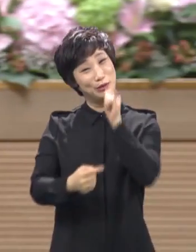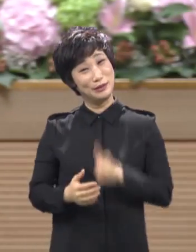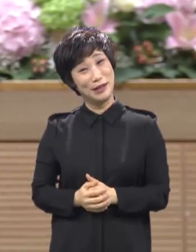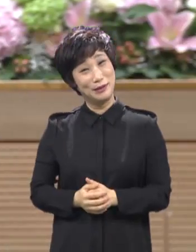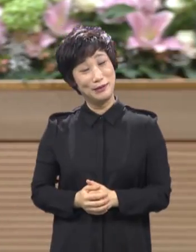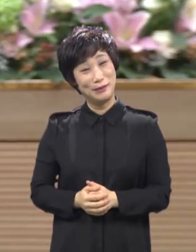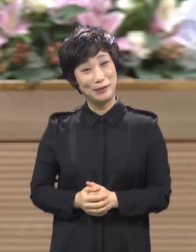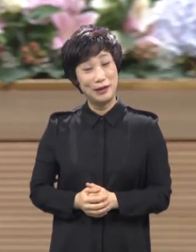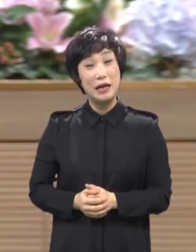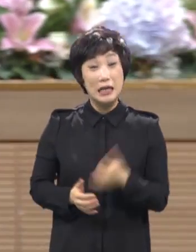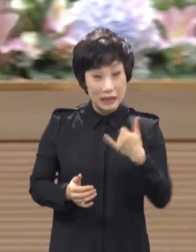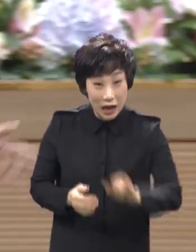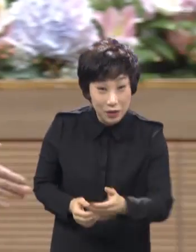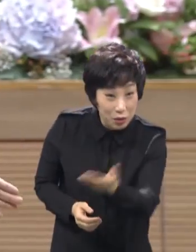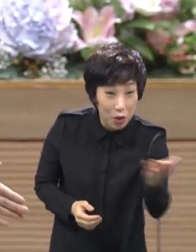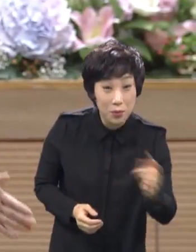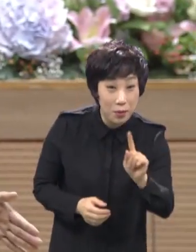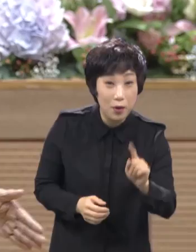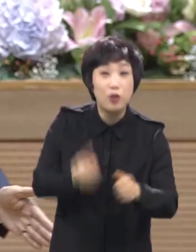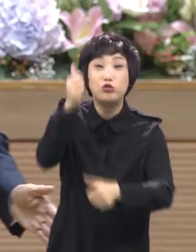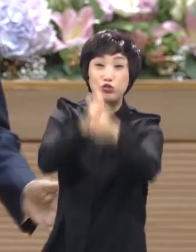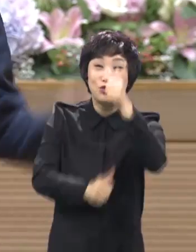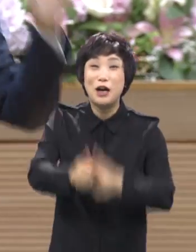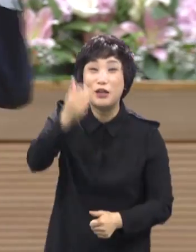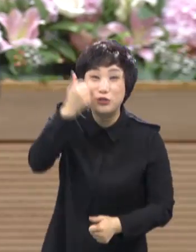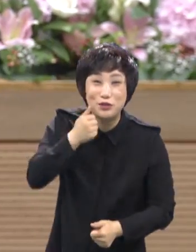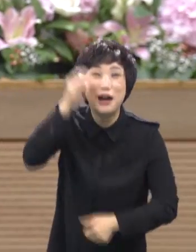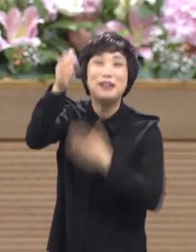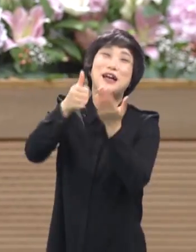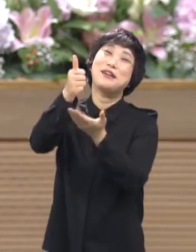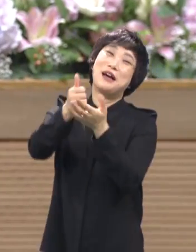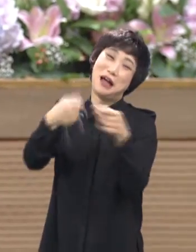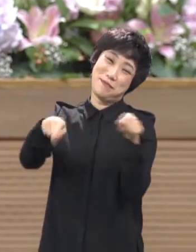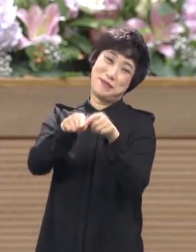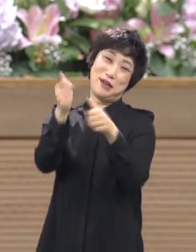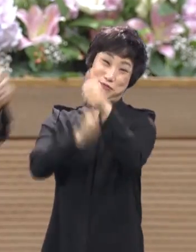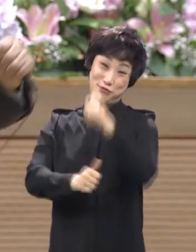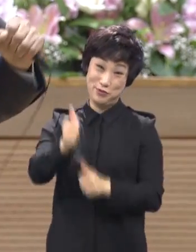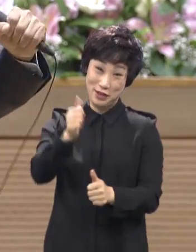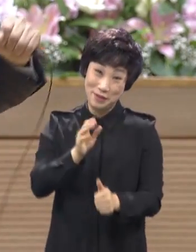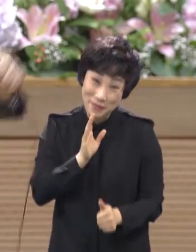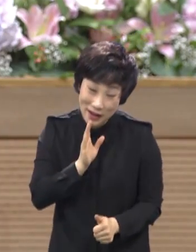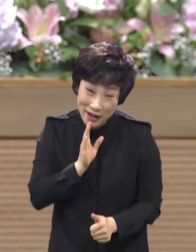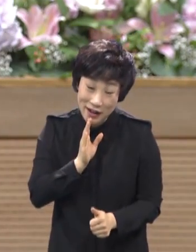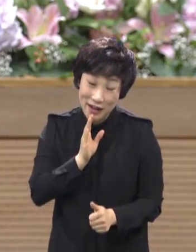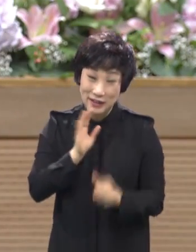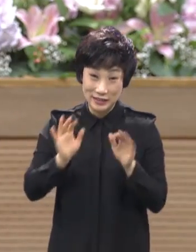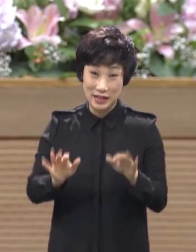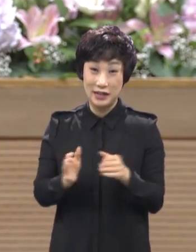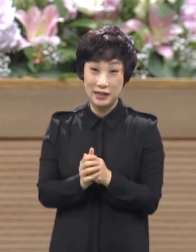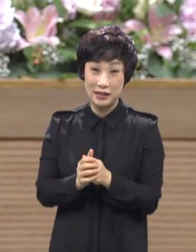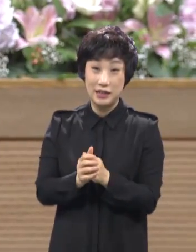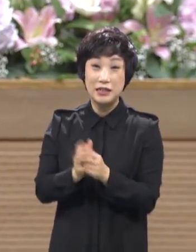증거하시나니 자녀이면 후사, 하나님께 한 후사요. 그가 그도 함께 한